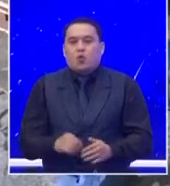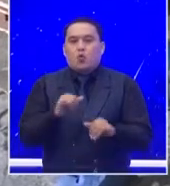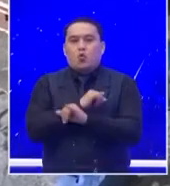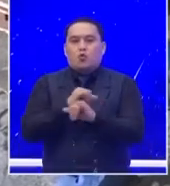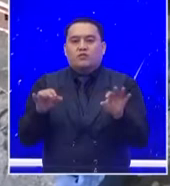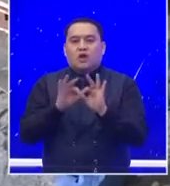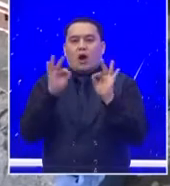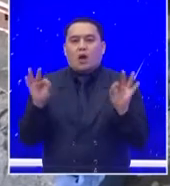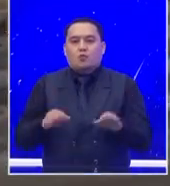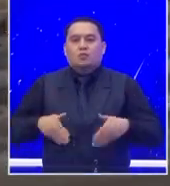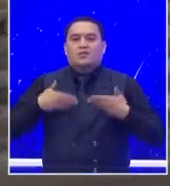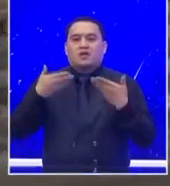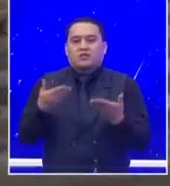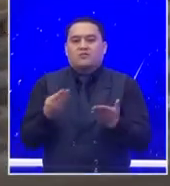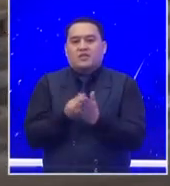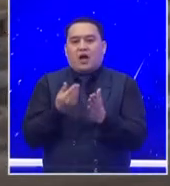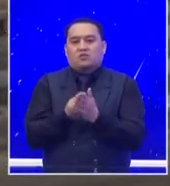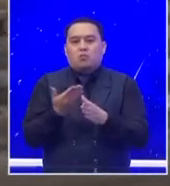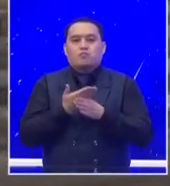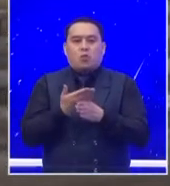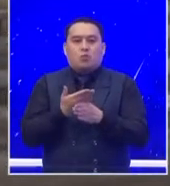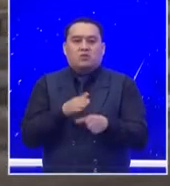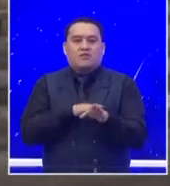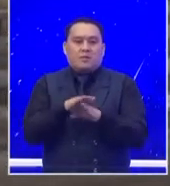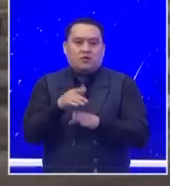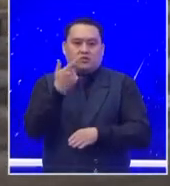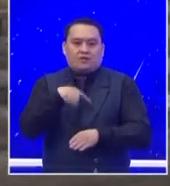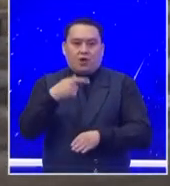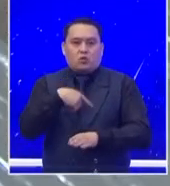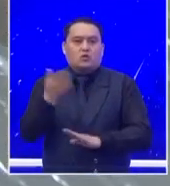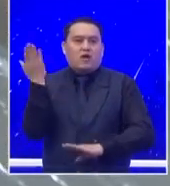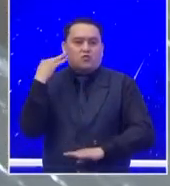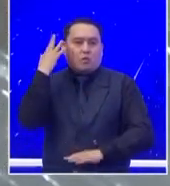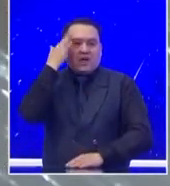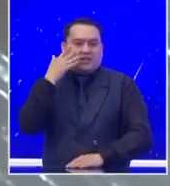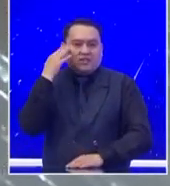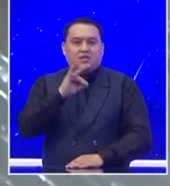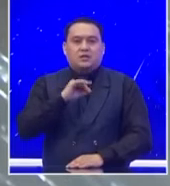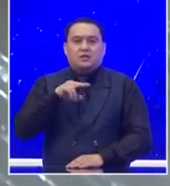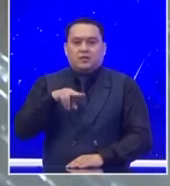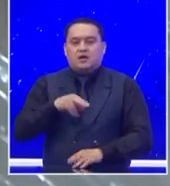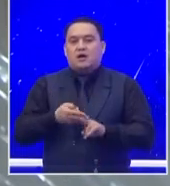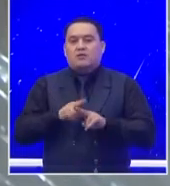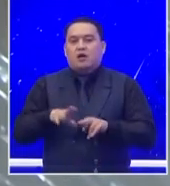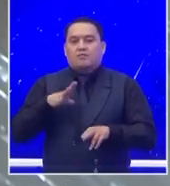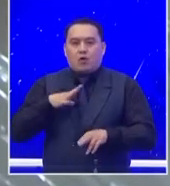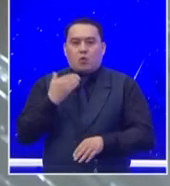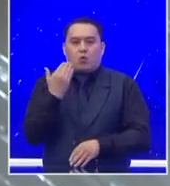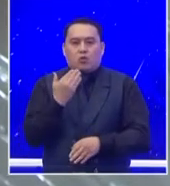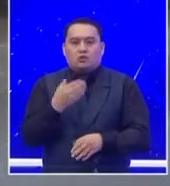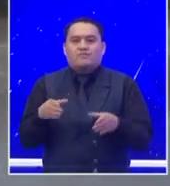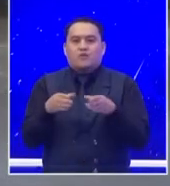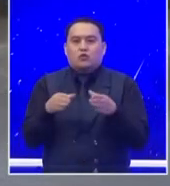объем предоставляемой финансовой помощи. Желающим осуществить свою давнюю мечту, как индивидуальный предприниматель «Профи АС»,